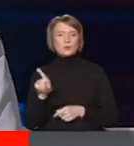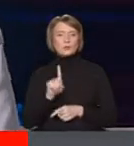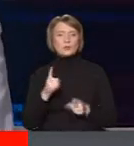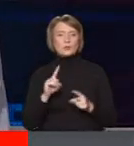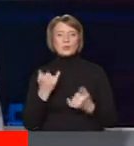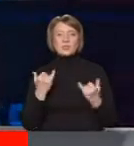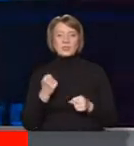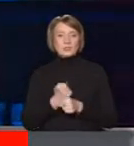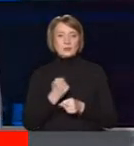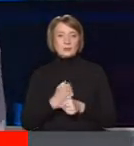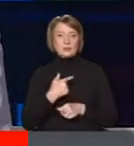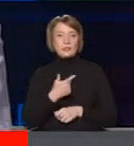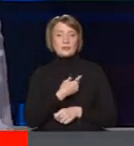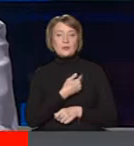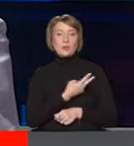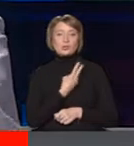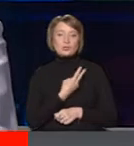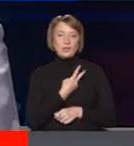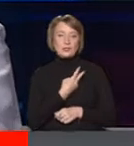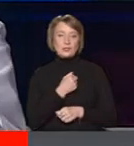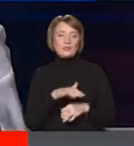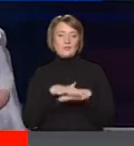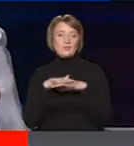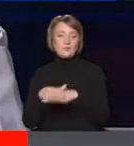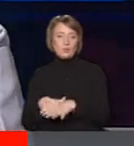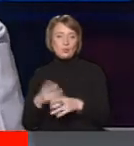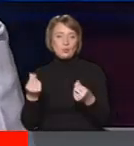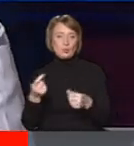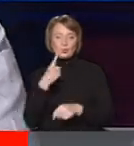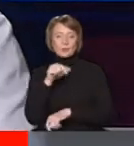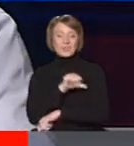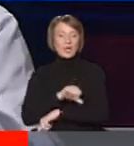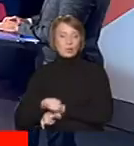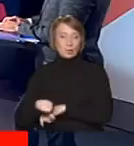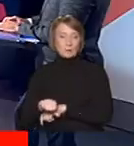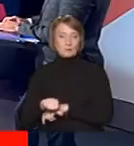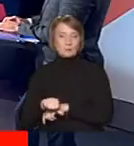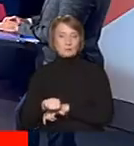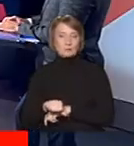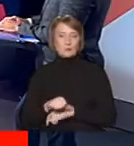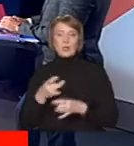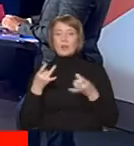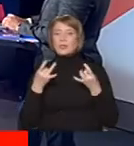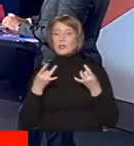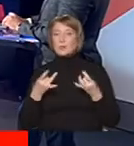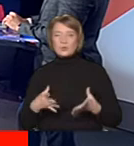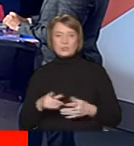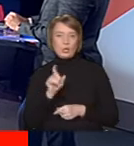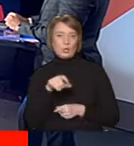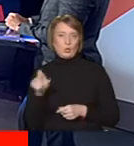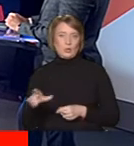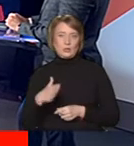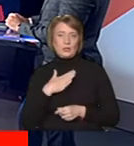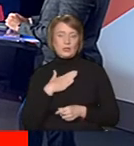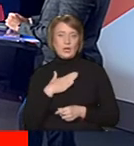робиться, тому що є бажання через покладочки виводити кошти за кордон. І тому я кажу, що насправді це ж не просто так, ми лейтмотив